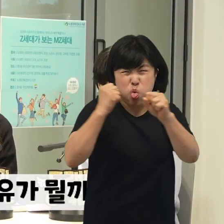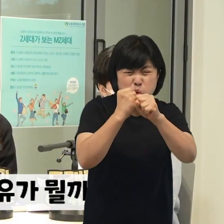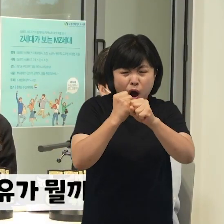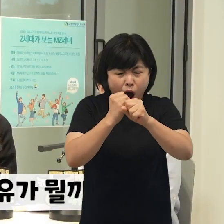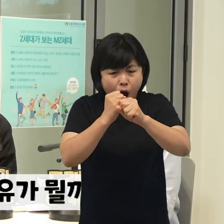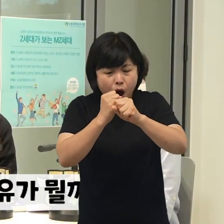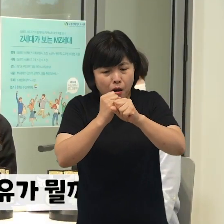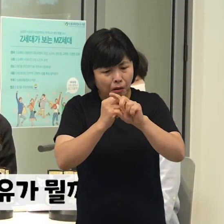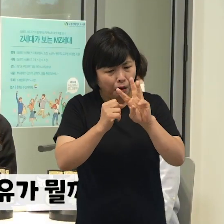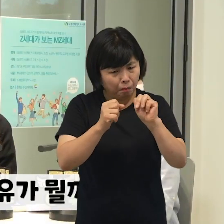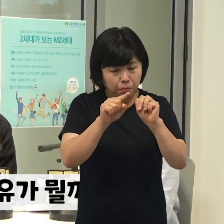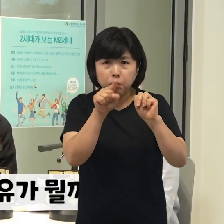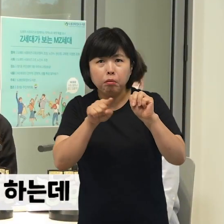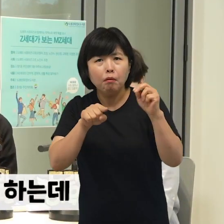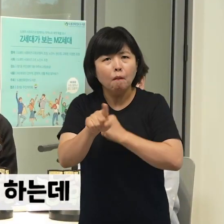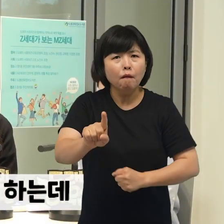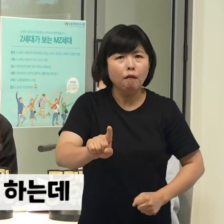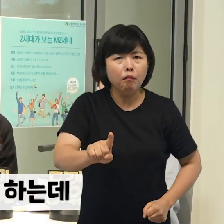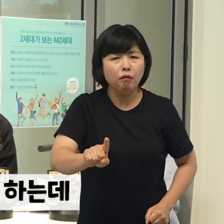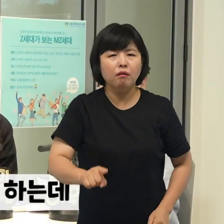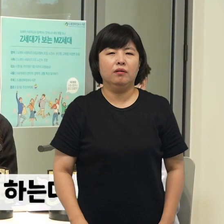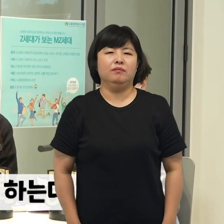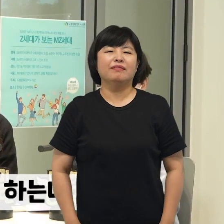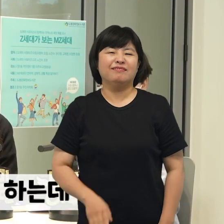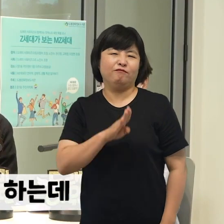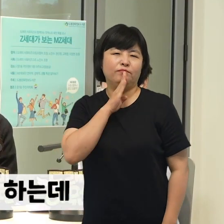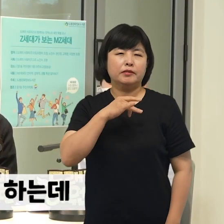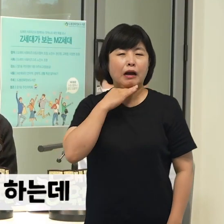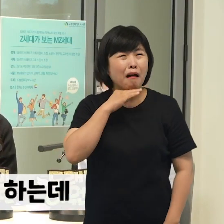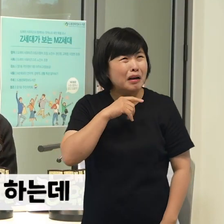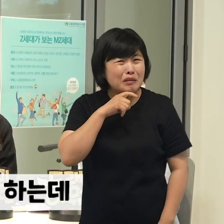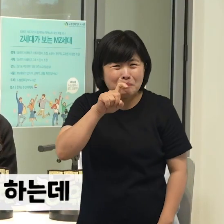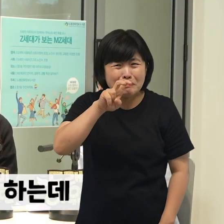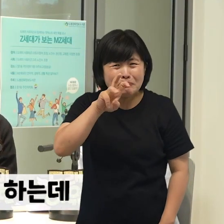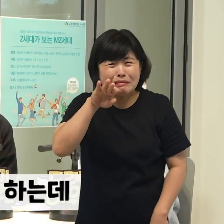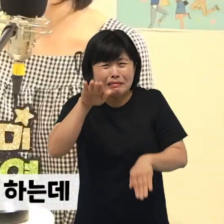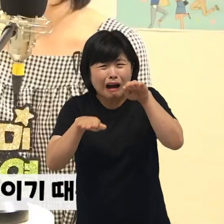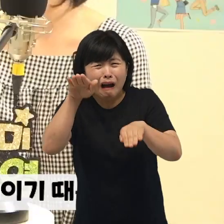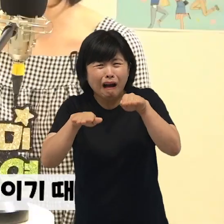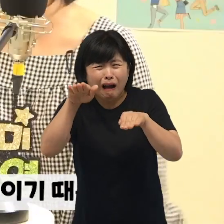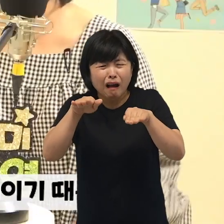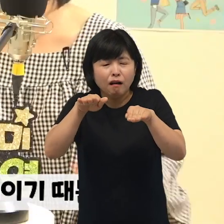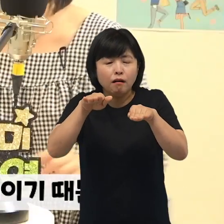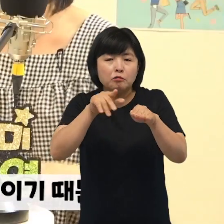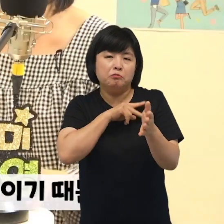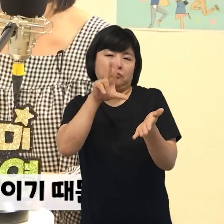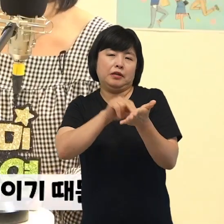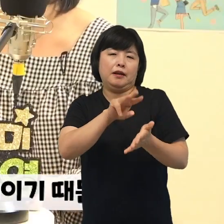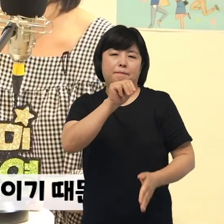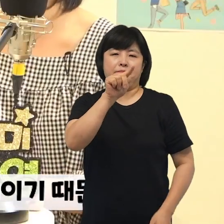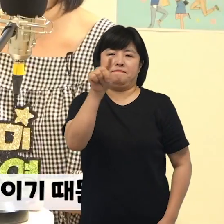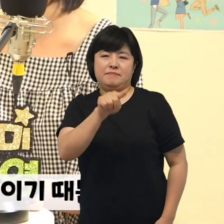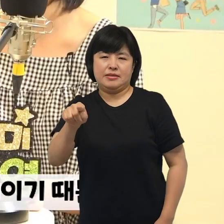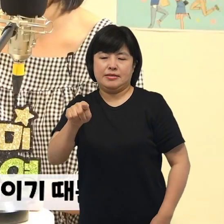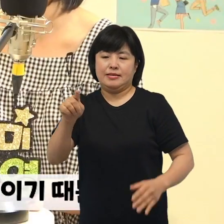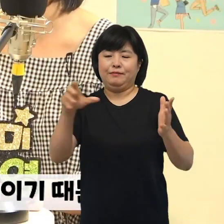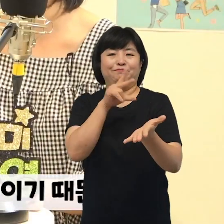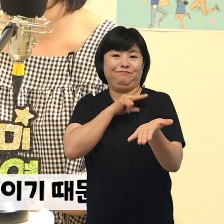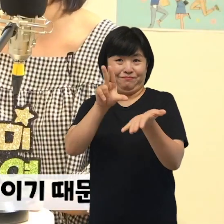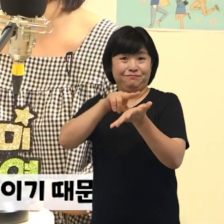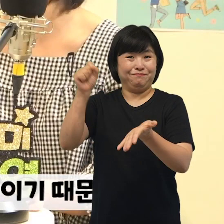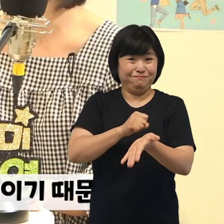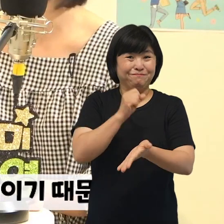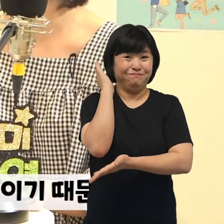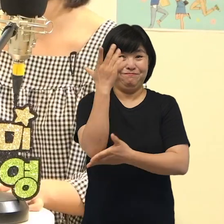범위에 한꺼번에 묶이게 된 이유가 뭘까요? 사실 엄청 몇십 살 정도 차이가 나기도 하는데 저희가 이번 주제가 MZ세대를